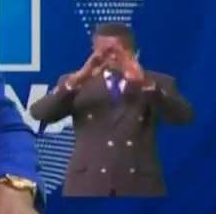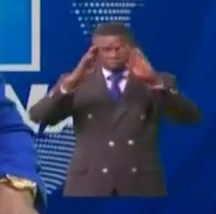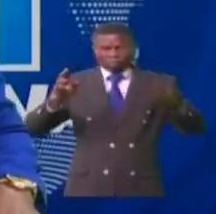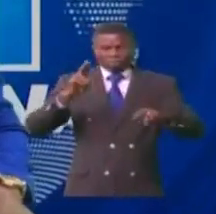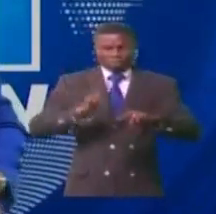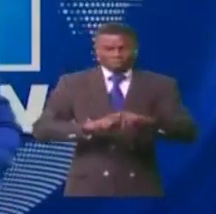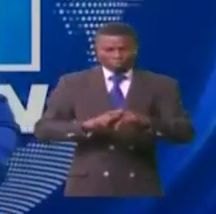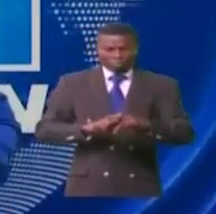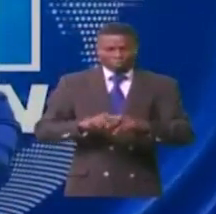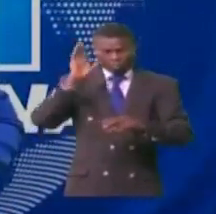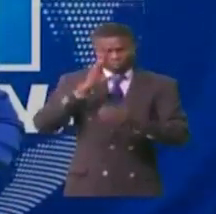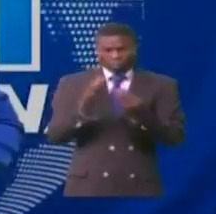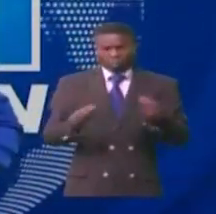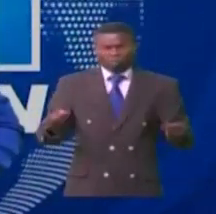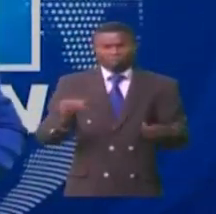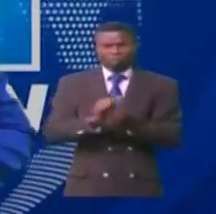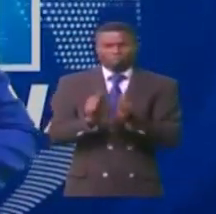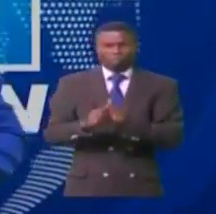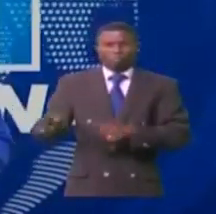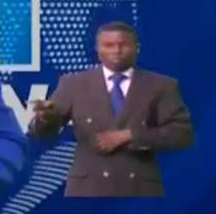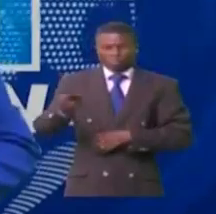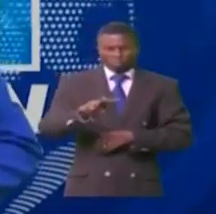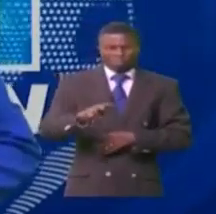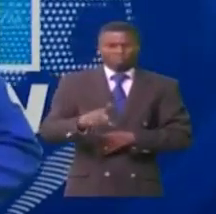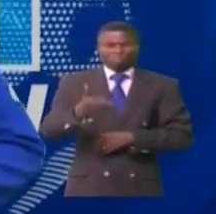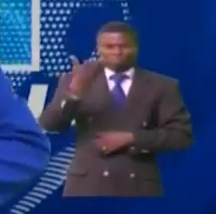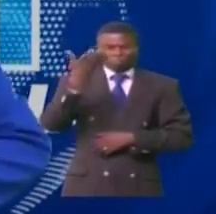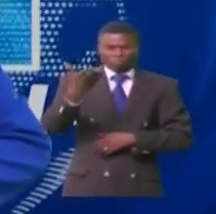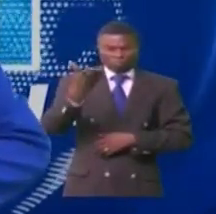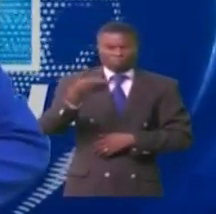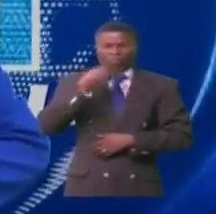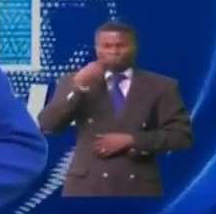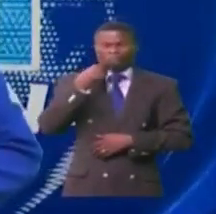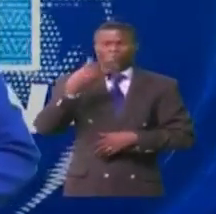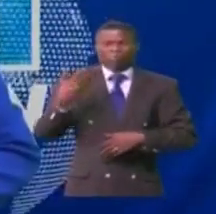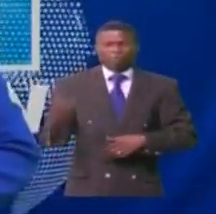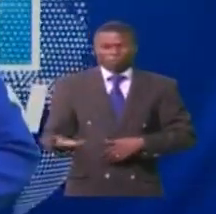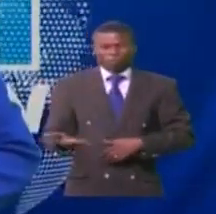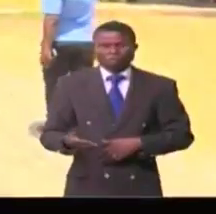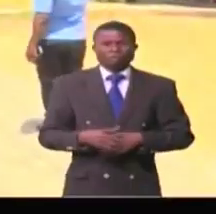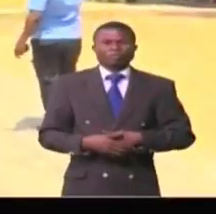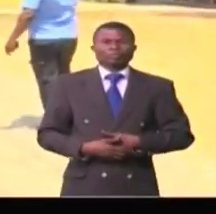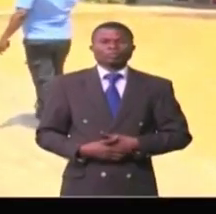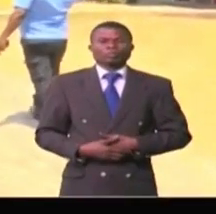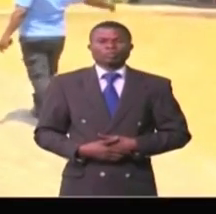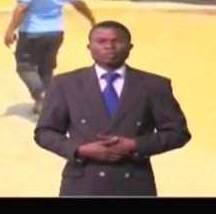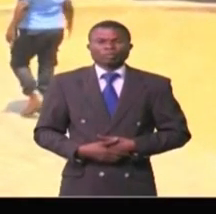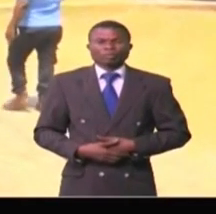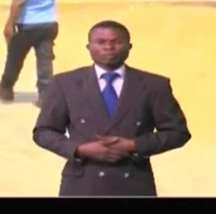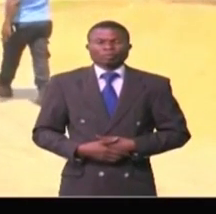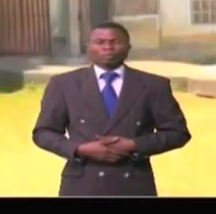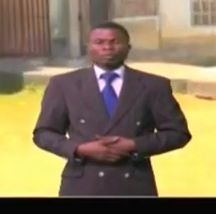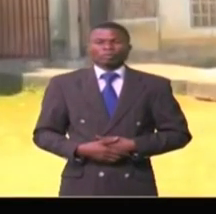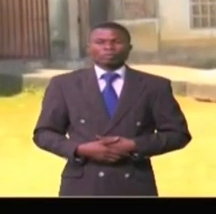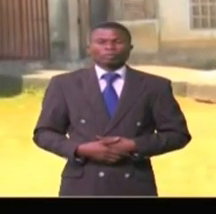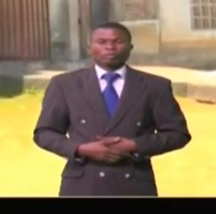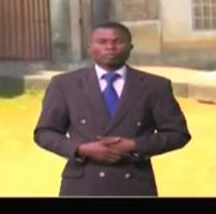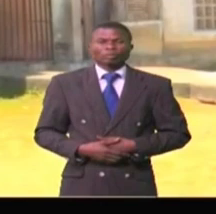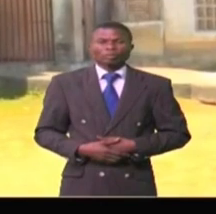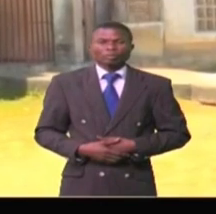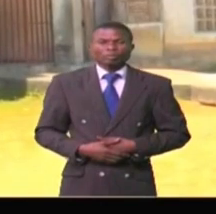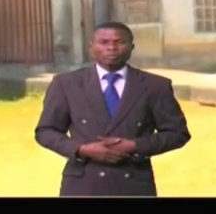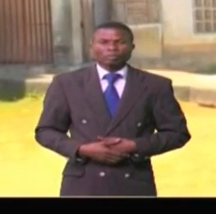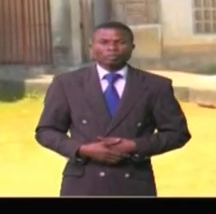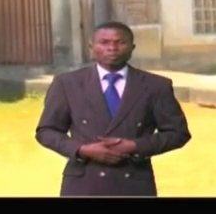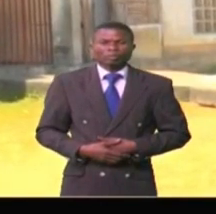à régulariser leur situation. Mireille Kumbu, Hugues Massango pour le reportage. 150 ex-agents